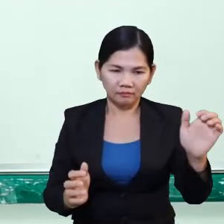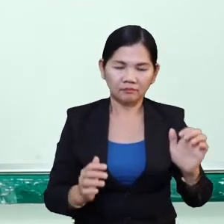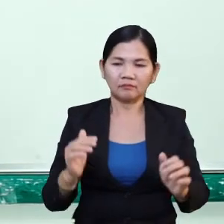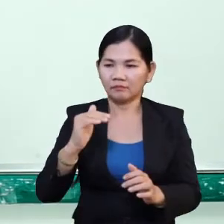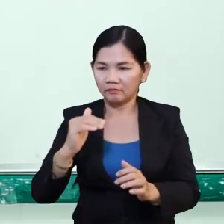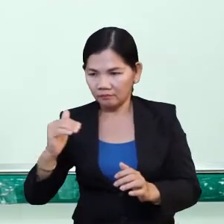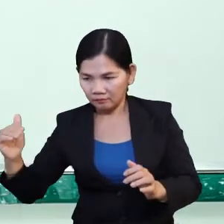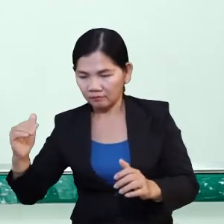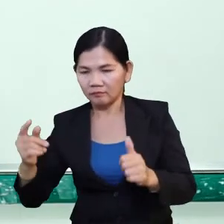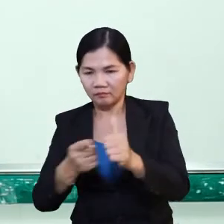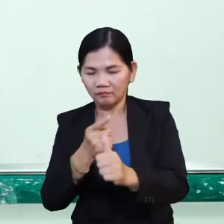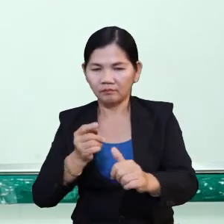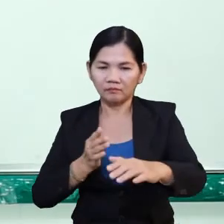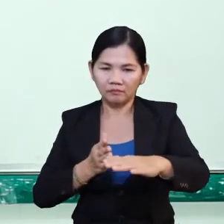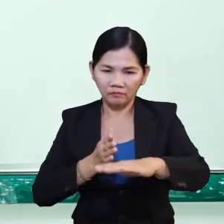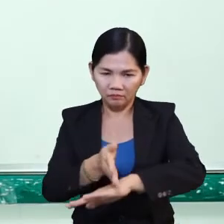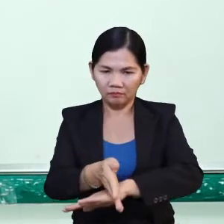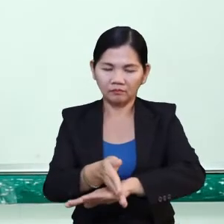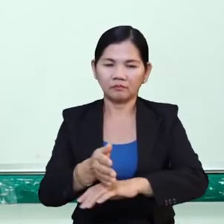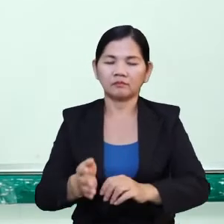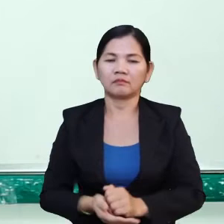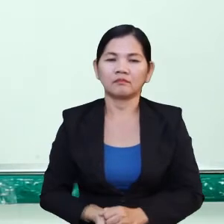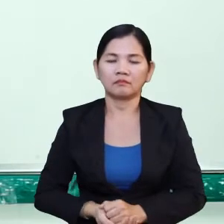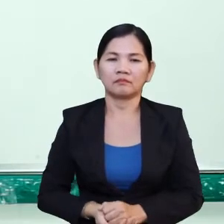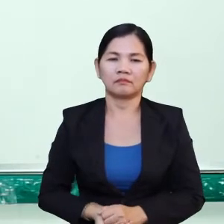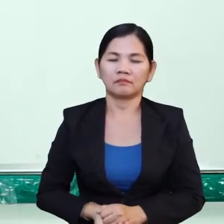ឆ្វេងស្ដាំមុនពេលឆ្លងផ្លូវ